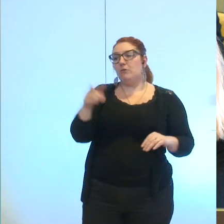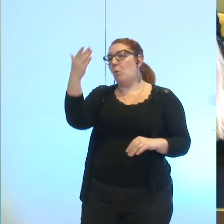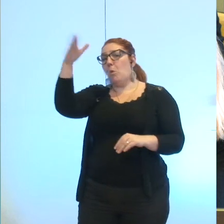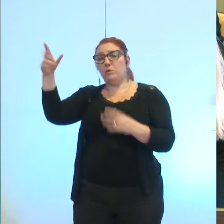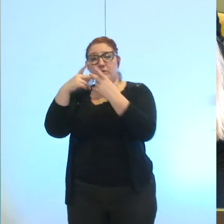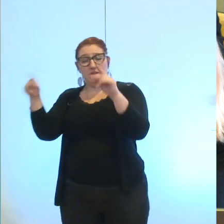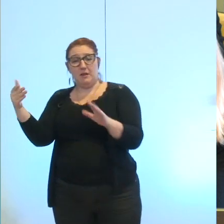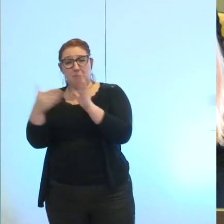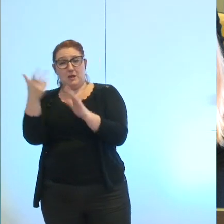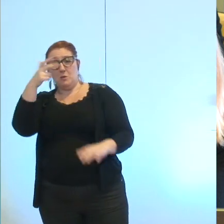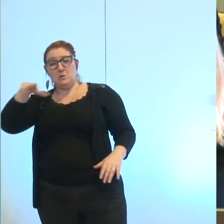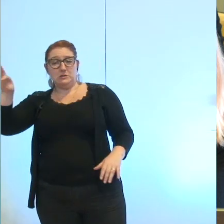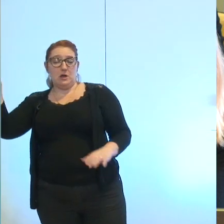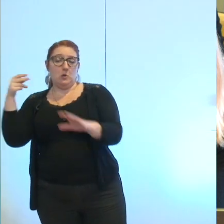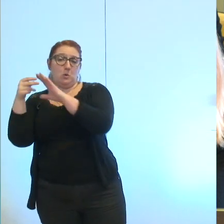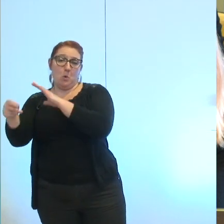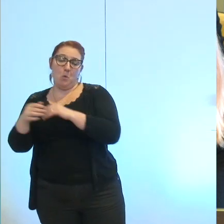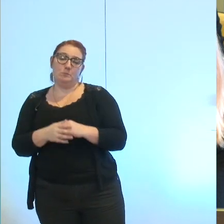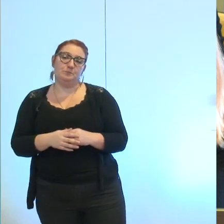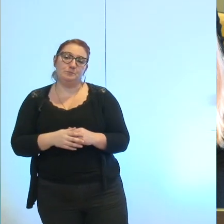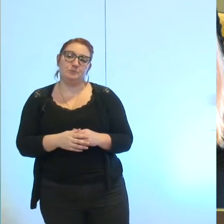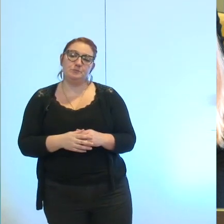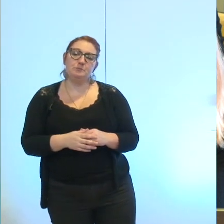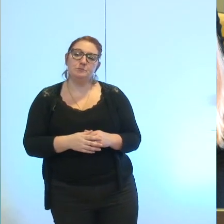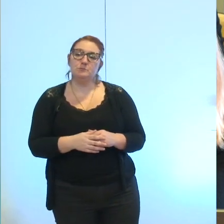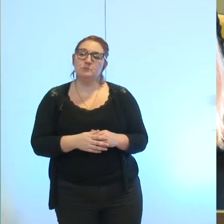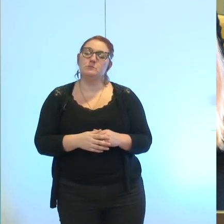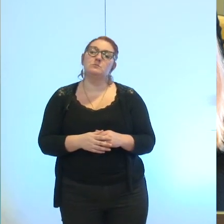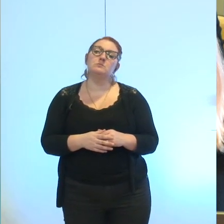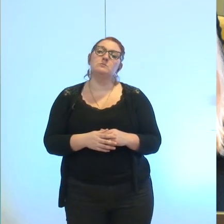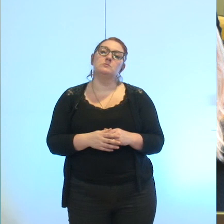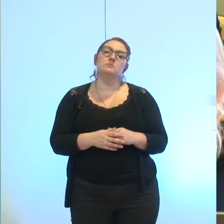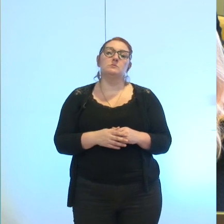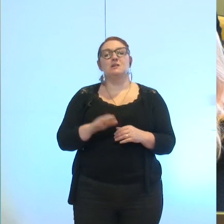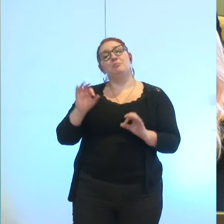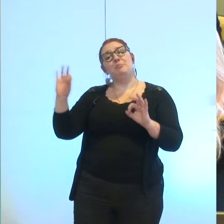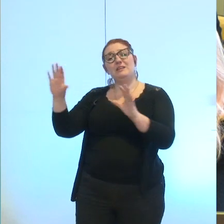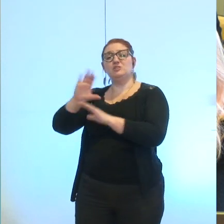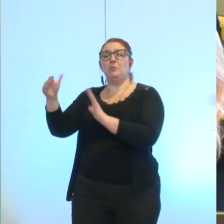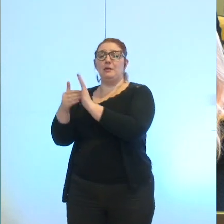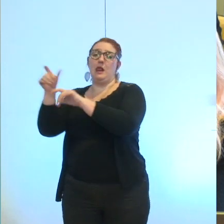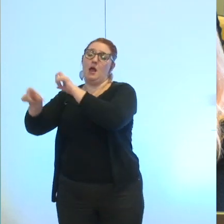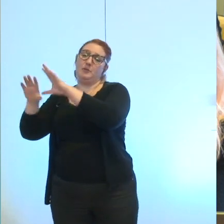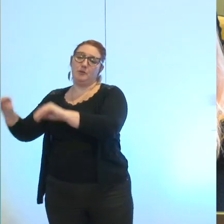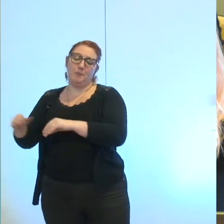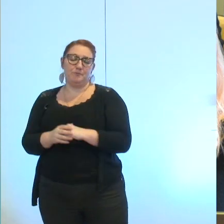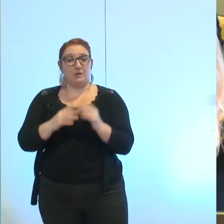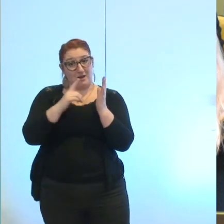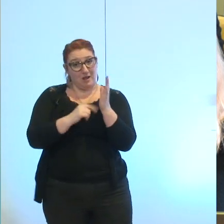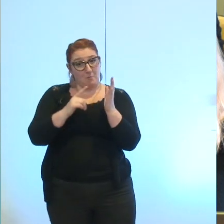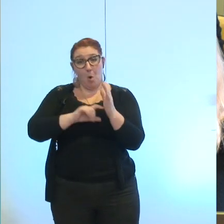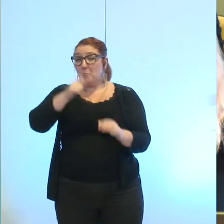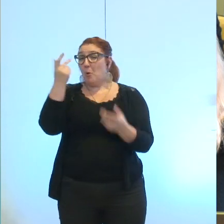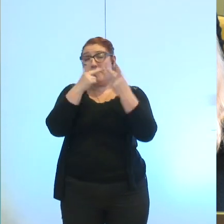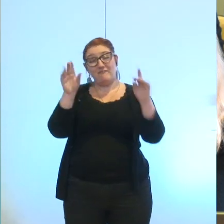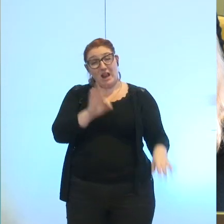€ dans la strade des villes de plus de 100000 habitants l'impôt grenable est la première ville de France pour l'impôt sur les ménages avec un